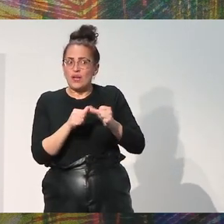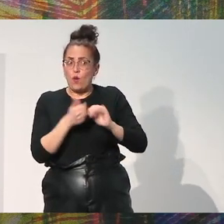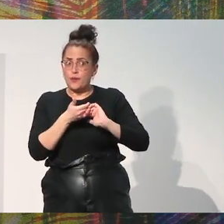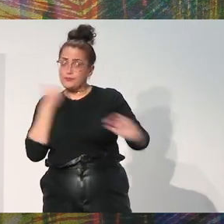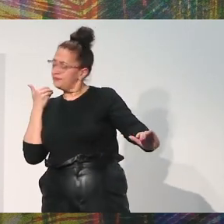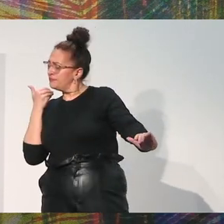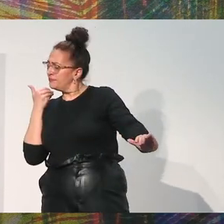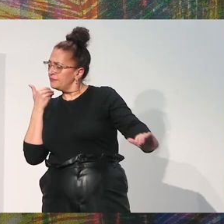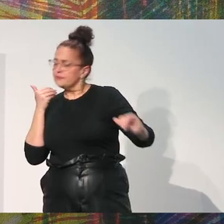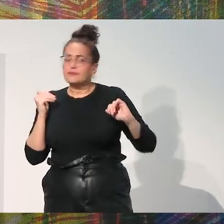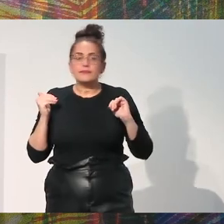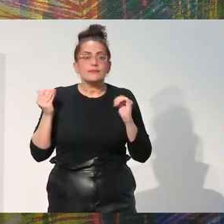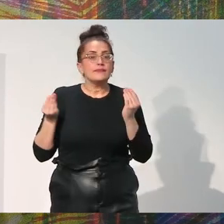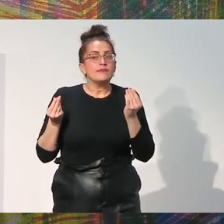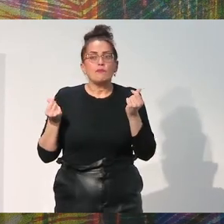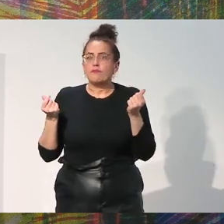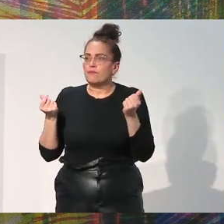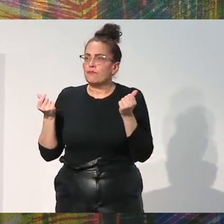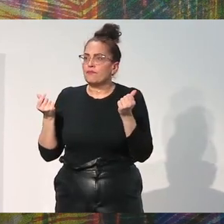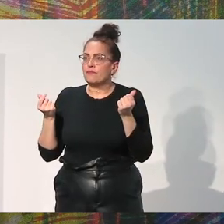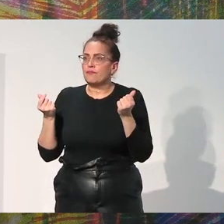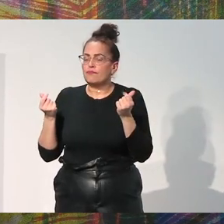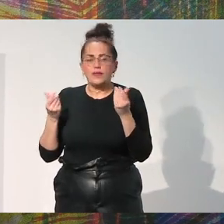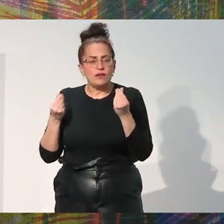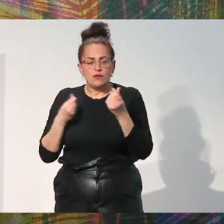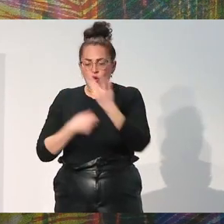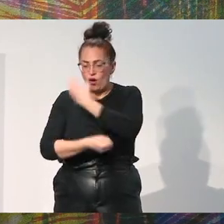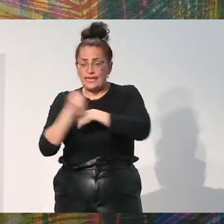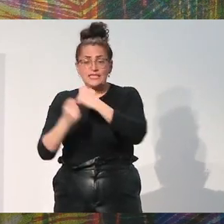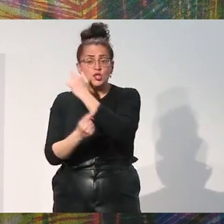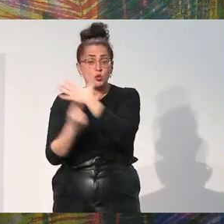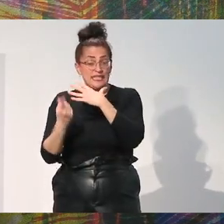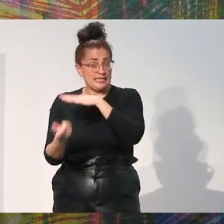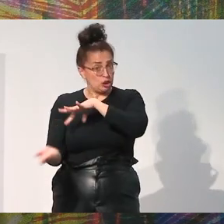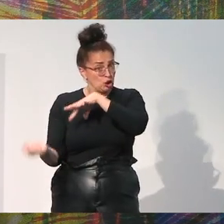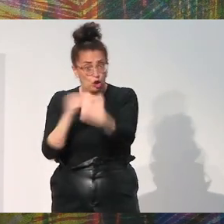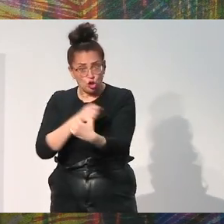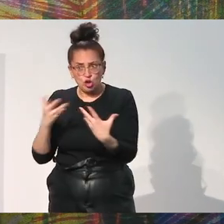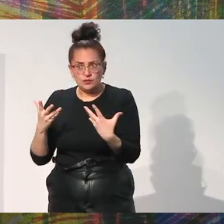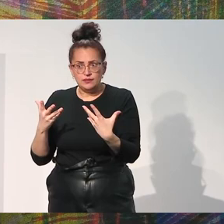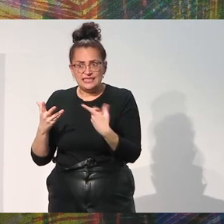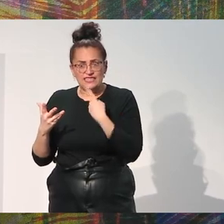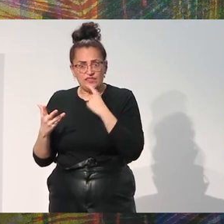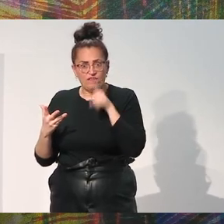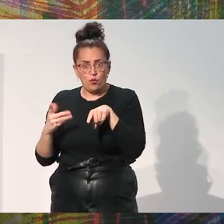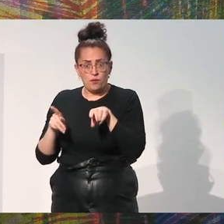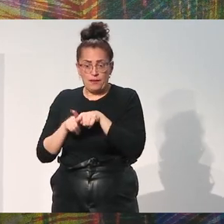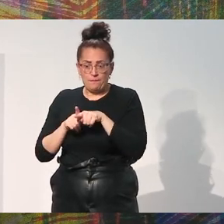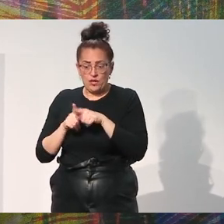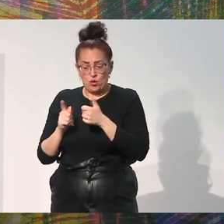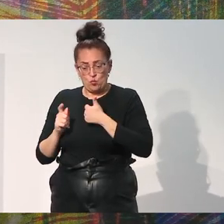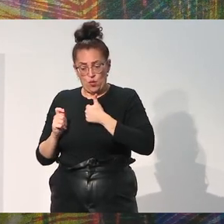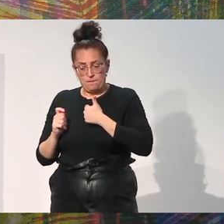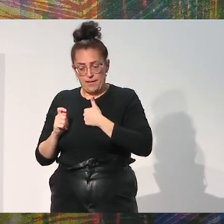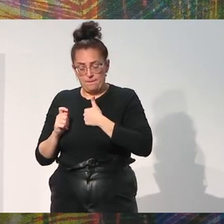cette façon d'organiser le monde social, c'est que soi-même, on devient étranger à soi-même. Et donc,